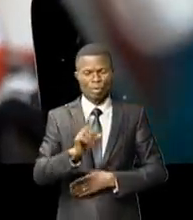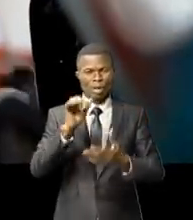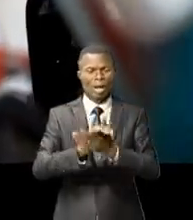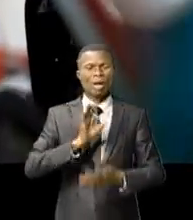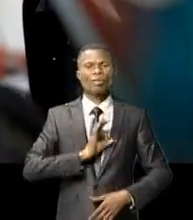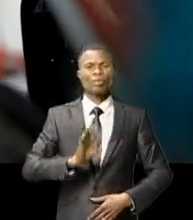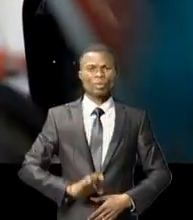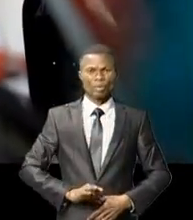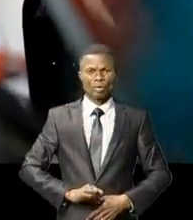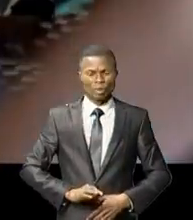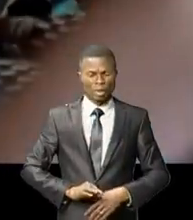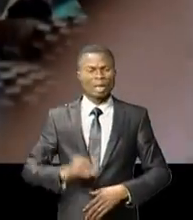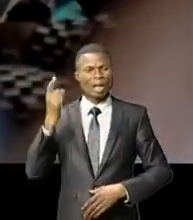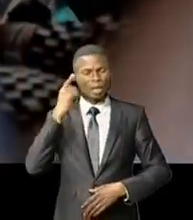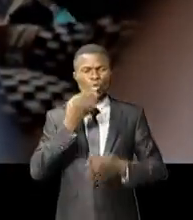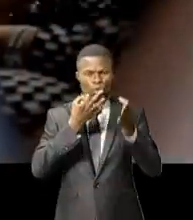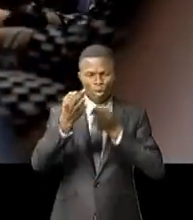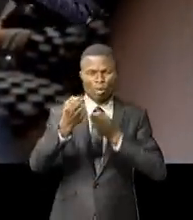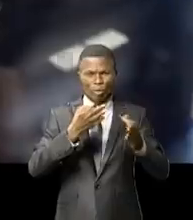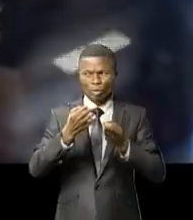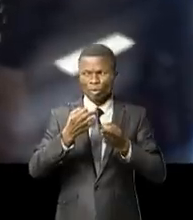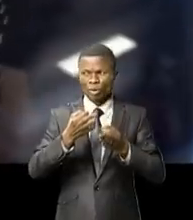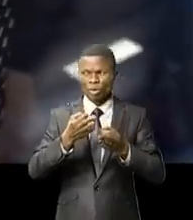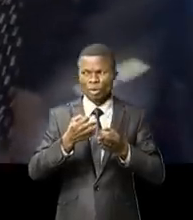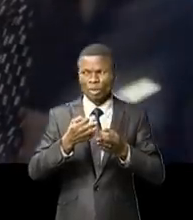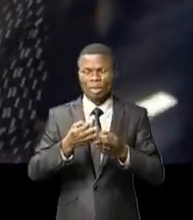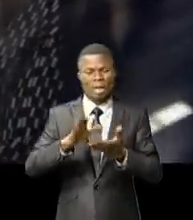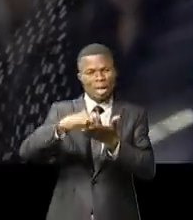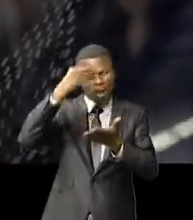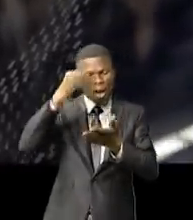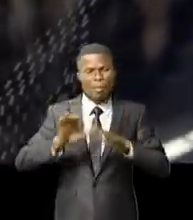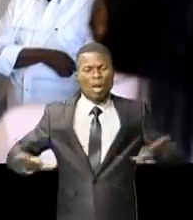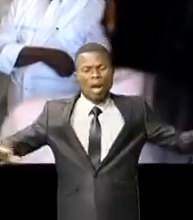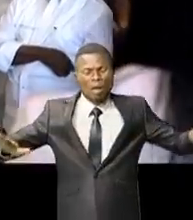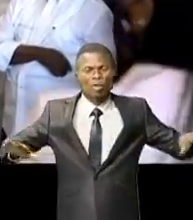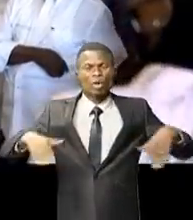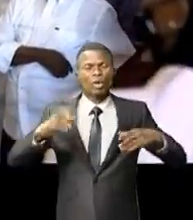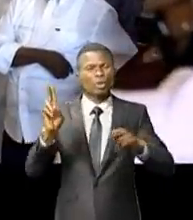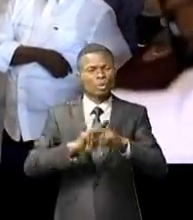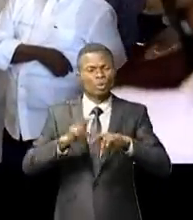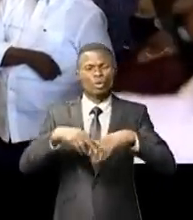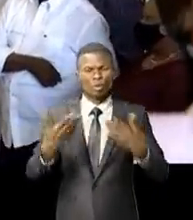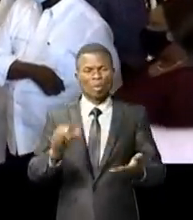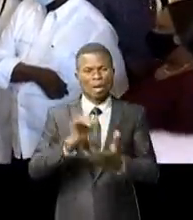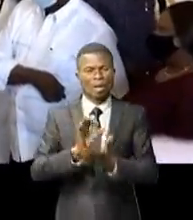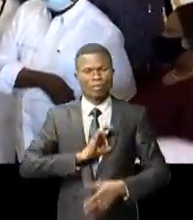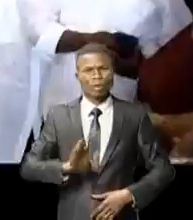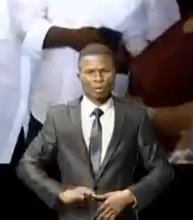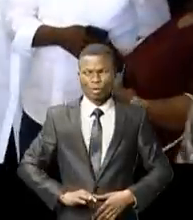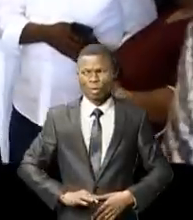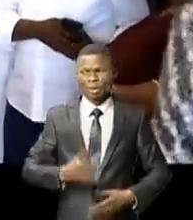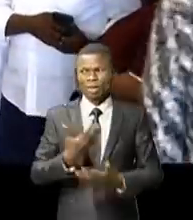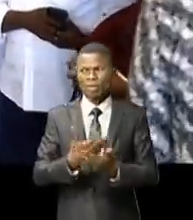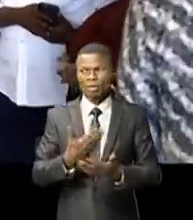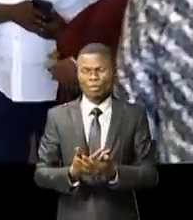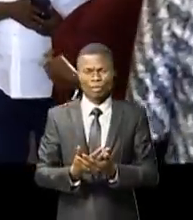chef de l'État reçoit des explications sur les rouages de l'apprentissage au pilotage. Denise Nyakeru Tshisekedi s'est très vite